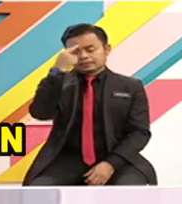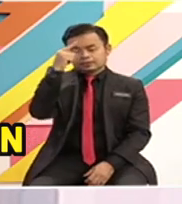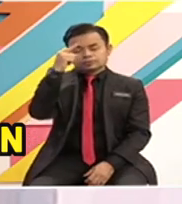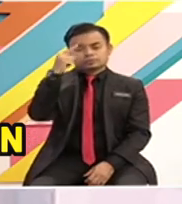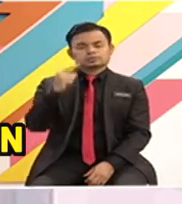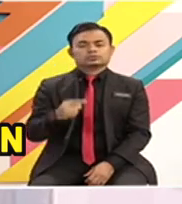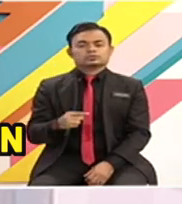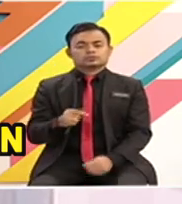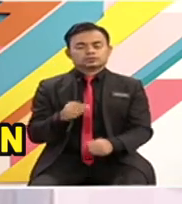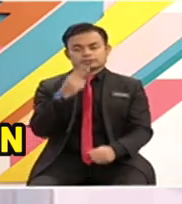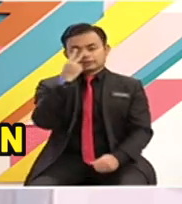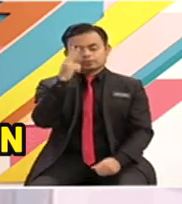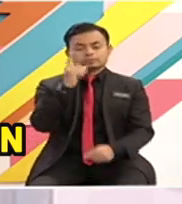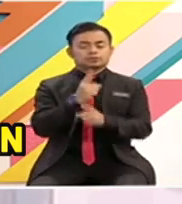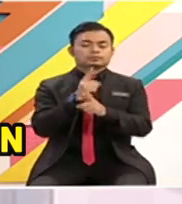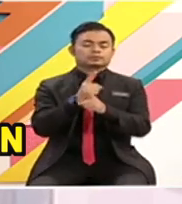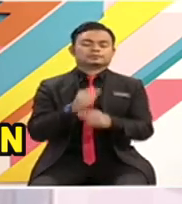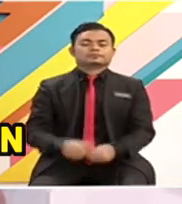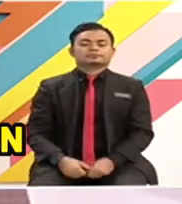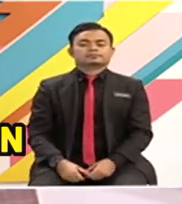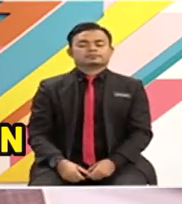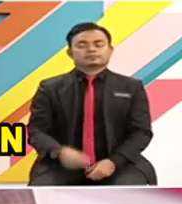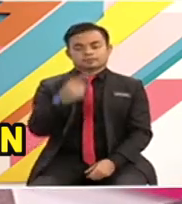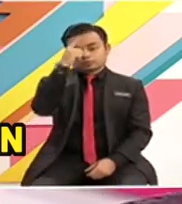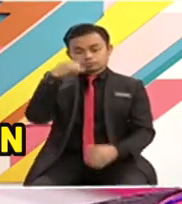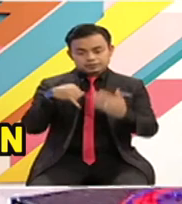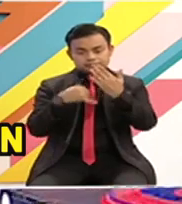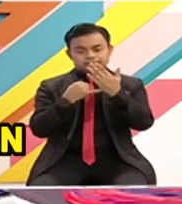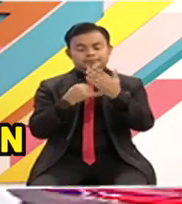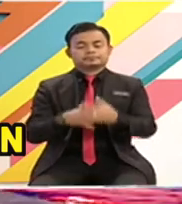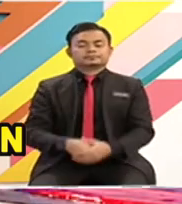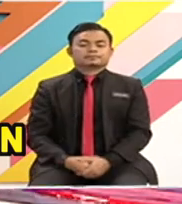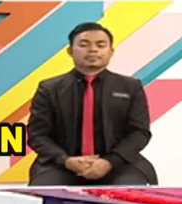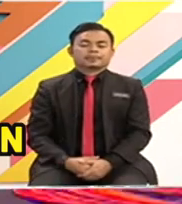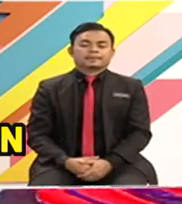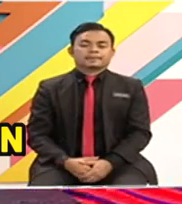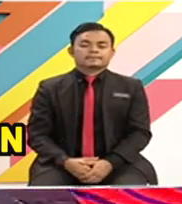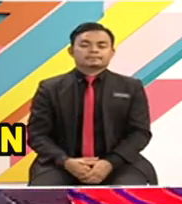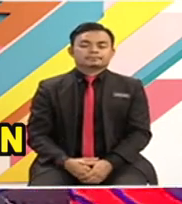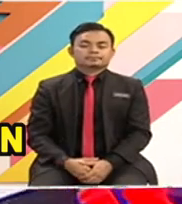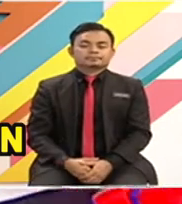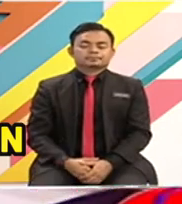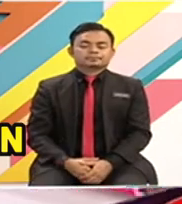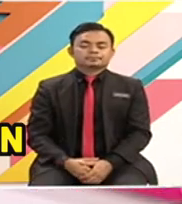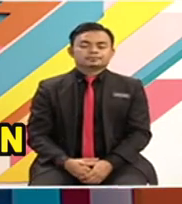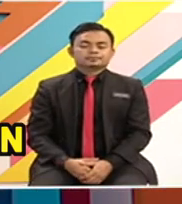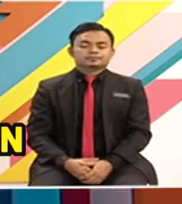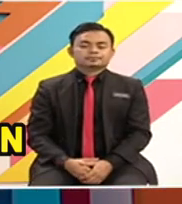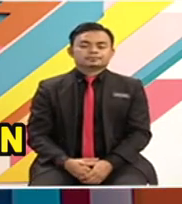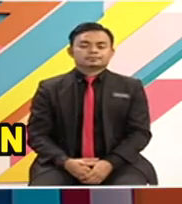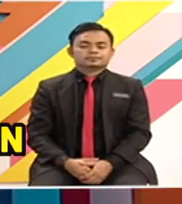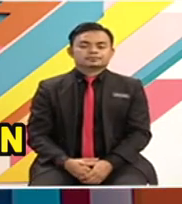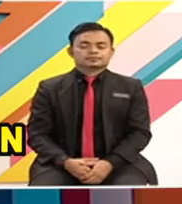untuk saya goyang cache ketika tidak mengapa ceker setan Oh jadi kita akan